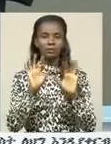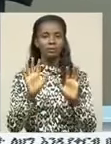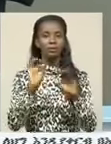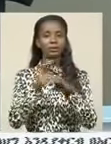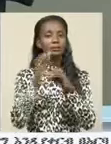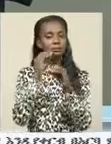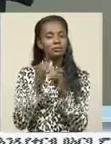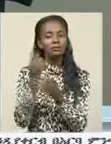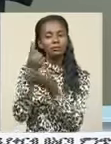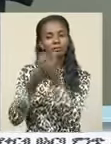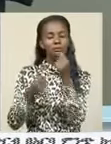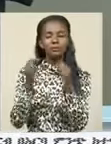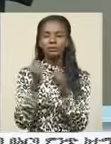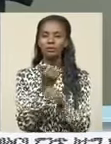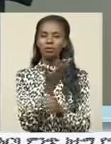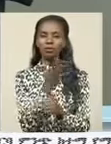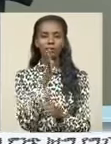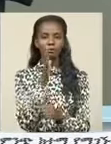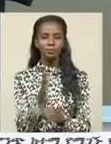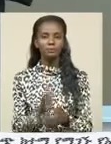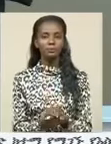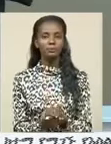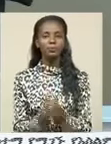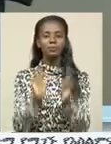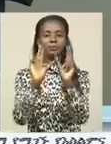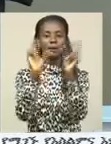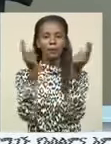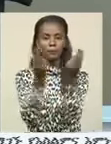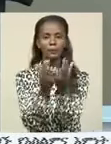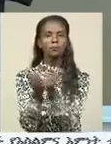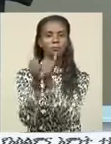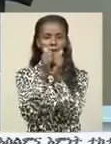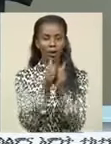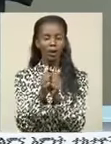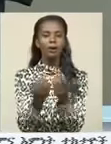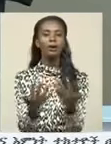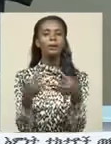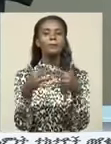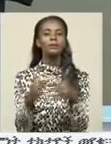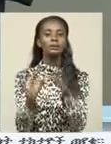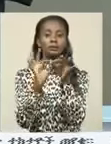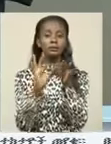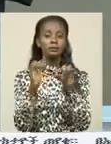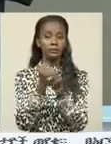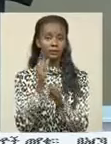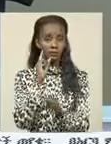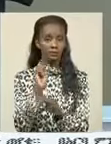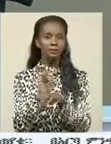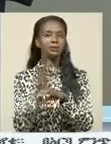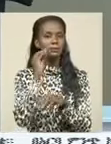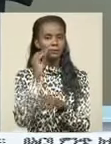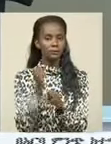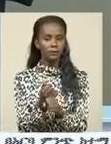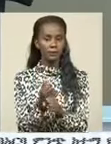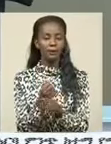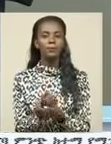ስራ በተናጠል የሚሰራ ስራ አይደለም። በቡድን በጋራ በህብረት የሚሰራ ስራ ነው የምክር ቤት ስራ።